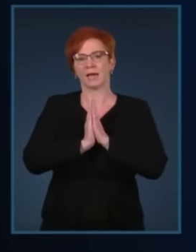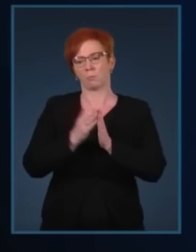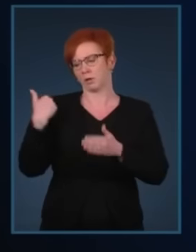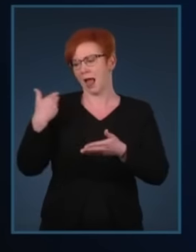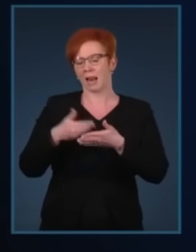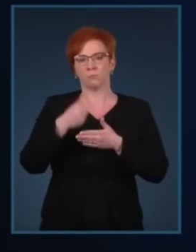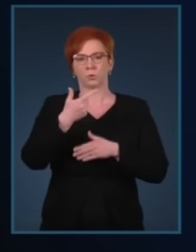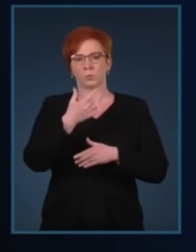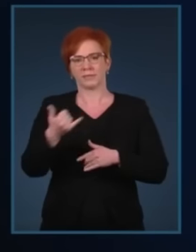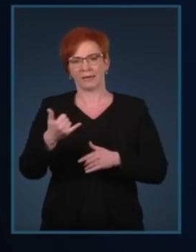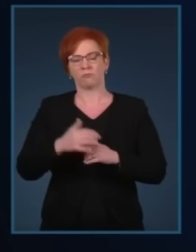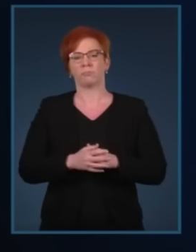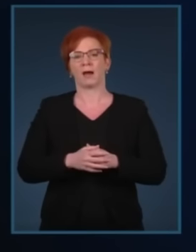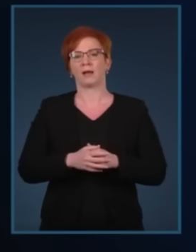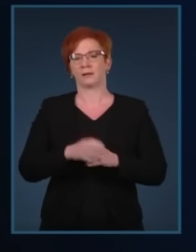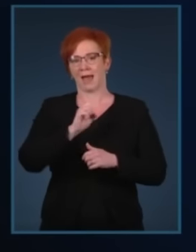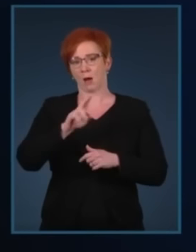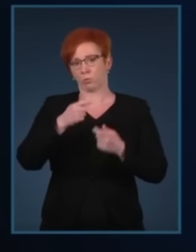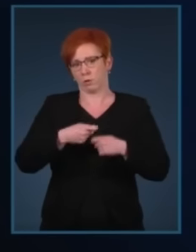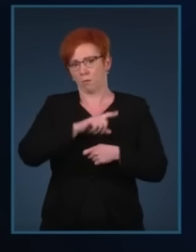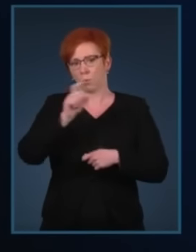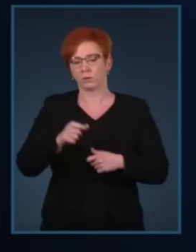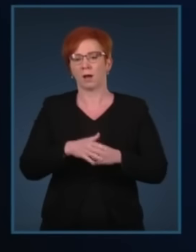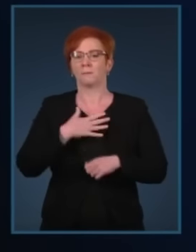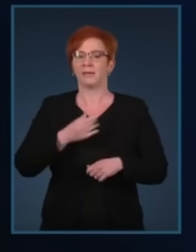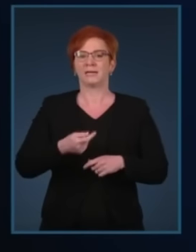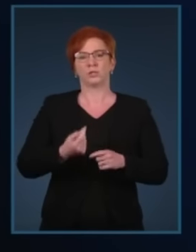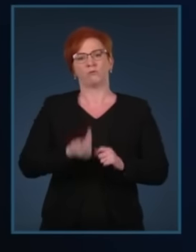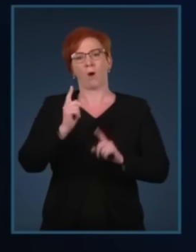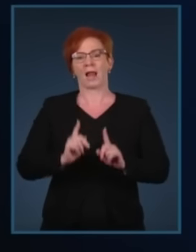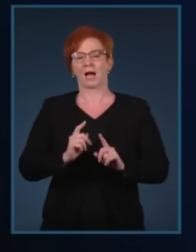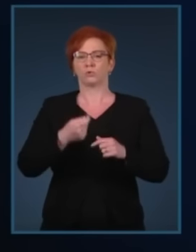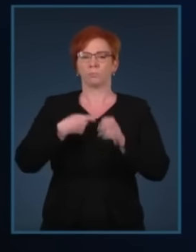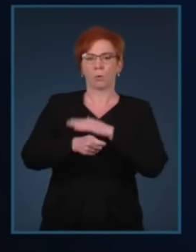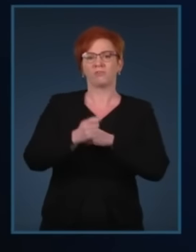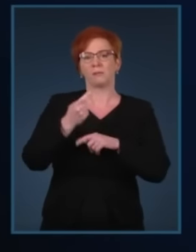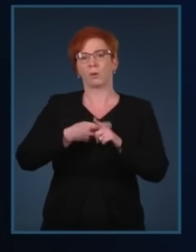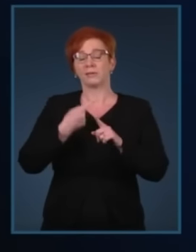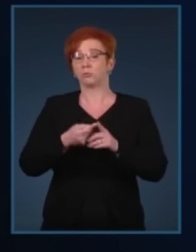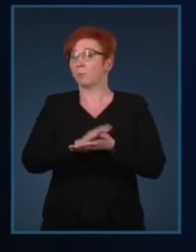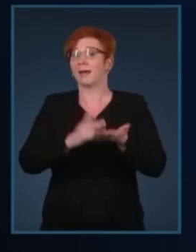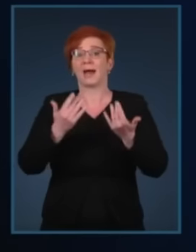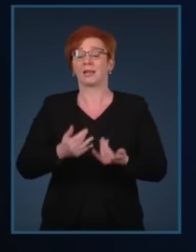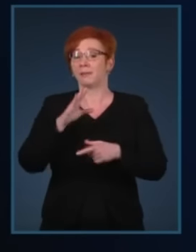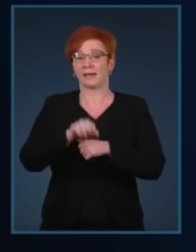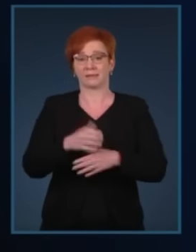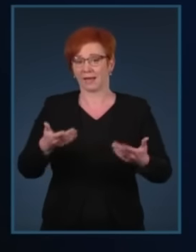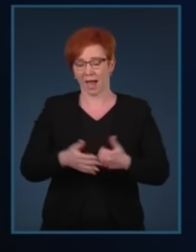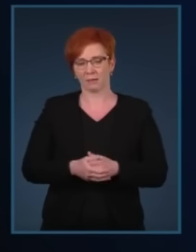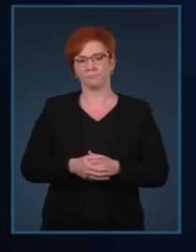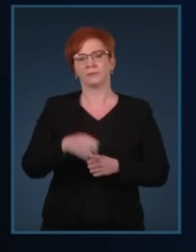amióta az EU tagjai vagyunk, mégis a főállású és profi politikusok milyen eredményt értek el? Az Eurostat